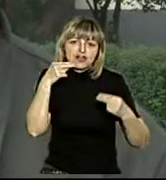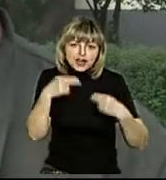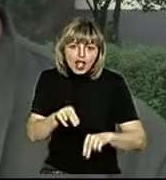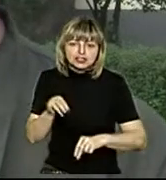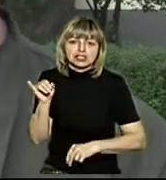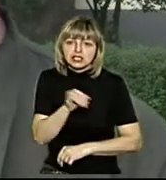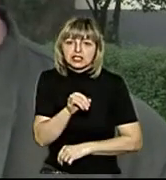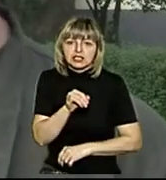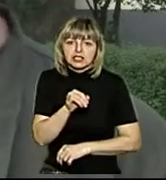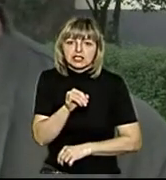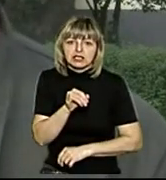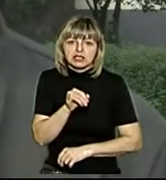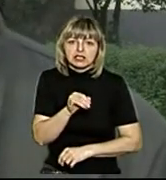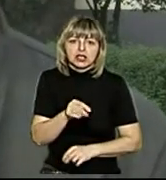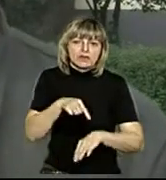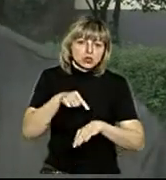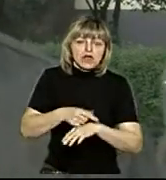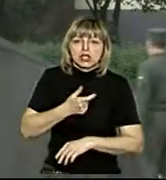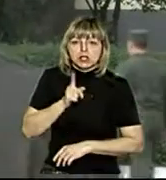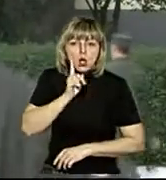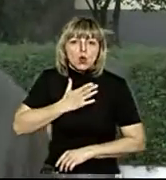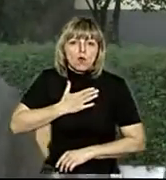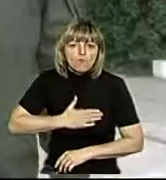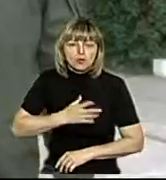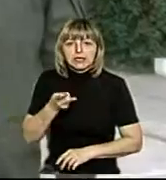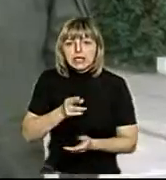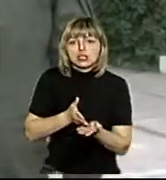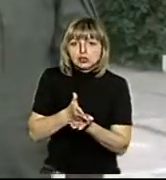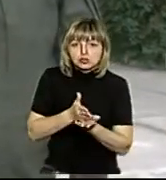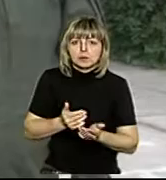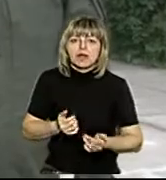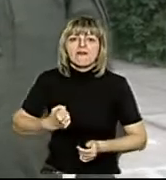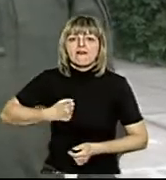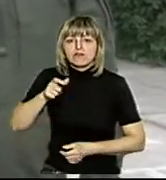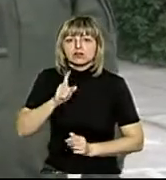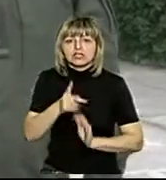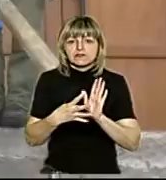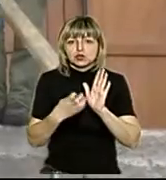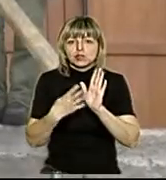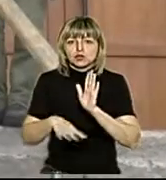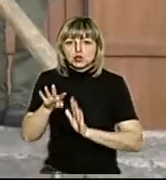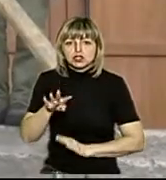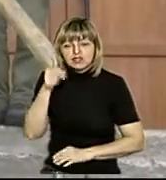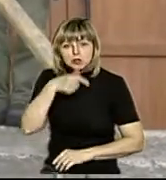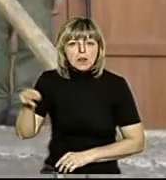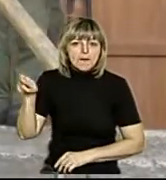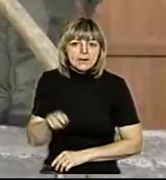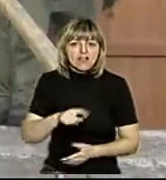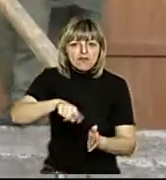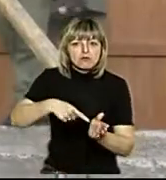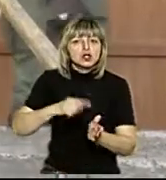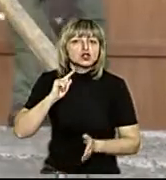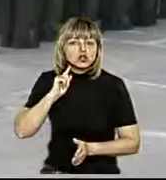і, якщо можна так сказати, комфортніше для проходження служби. Військовий у 1994 році приїхав у